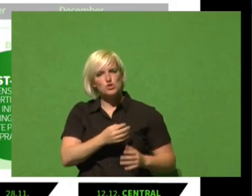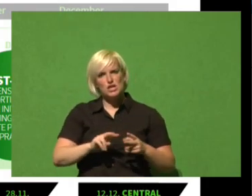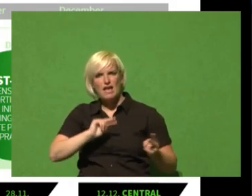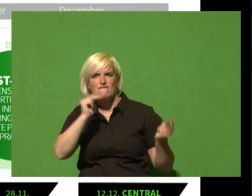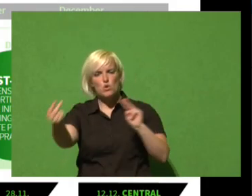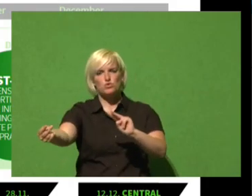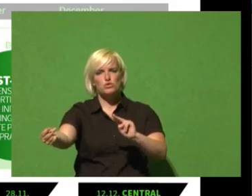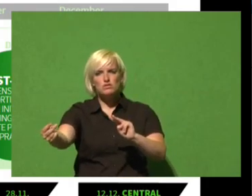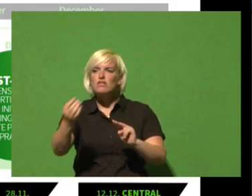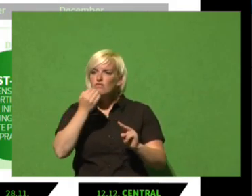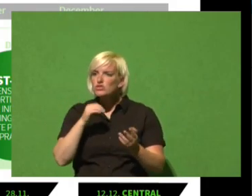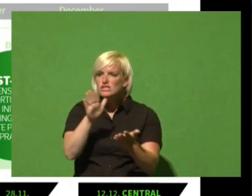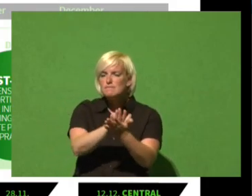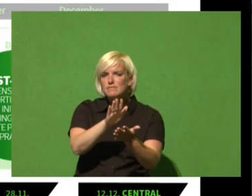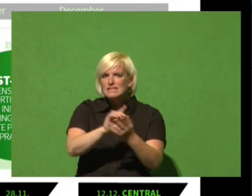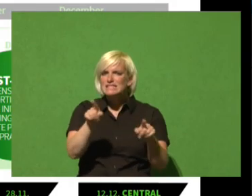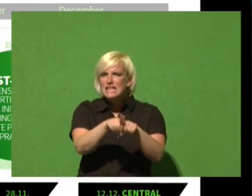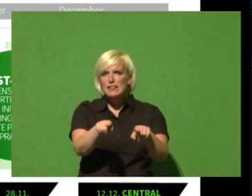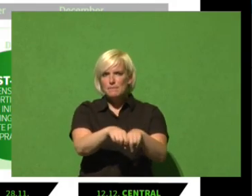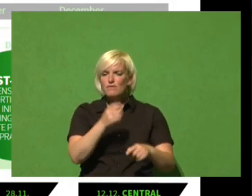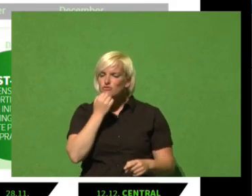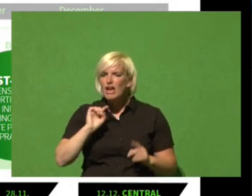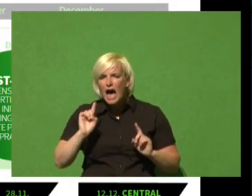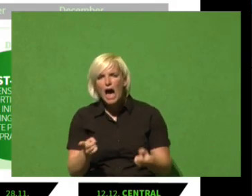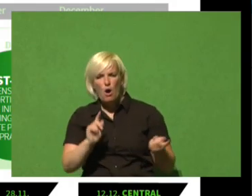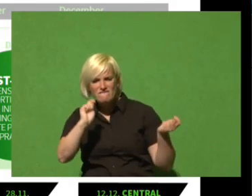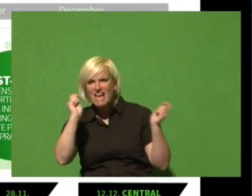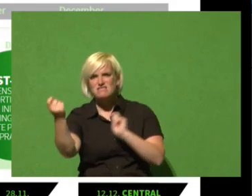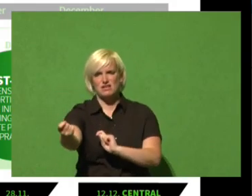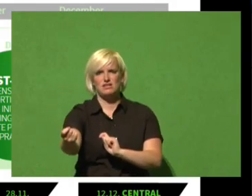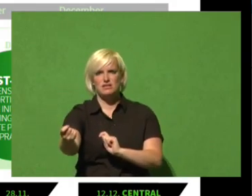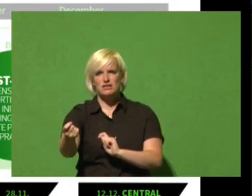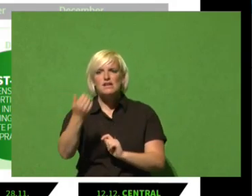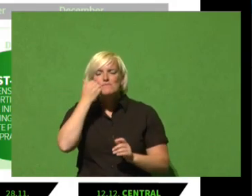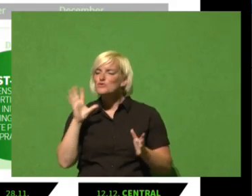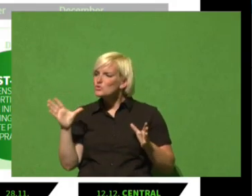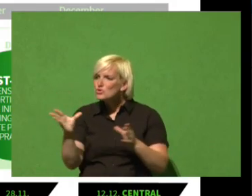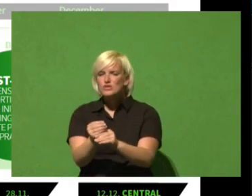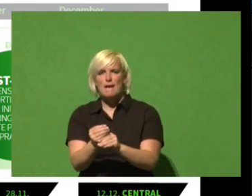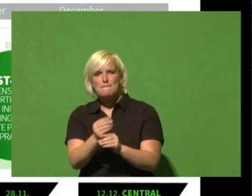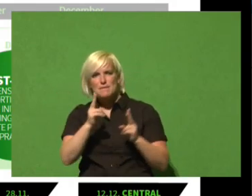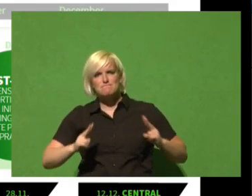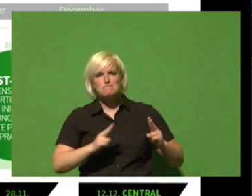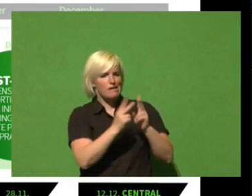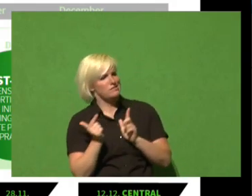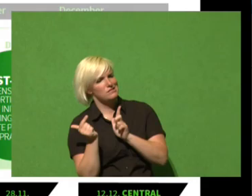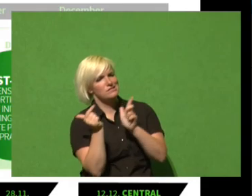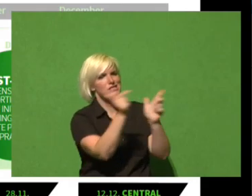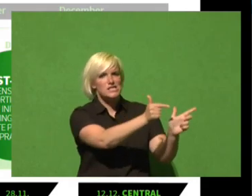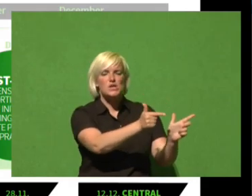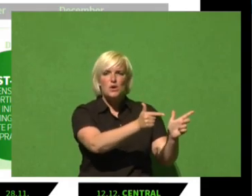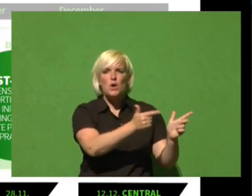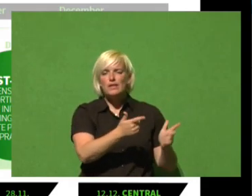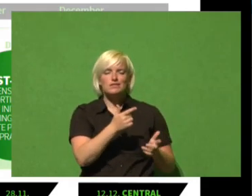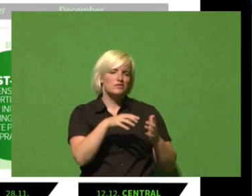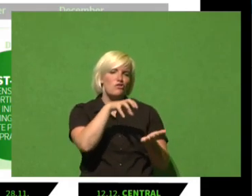den Klimaschutz in Paris. Und wir werden dafür streiten und lass uns gemeinsam nach Paris fahren und unseren Paris-Moment dort haben. Die Stadt der